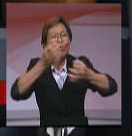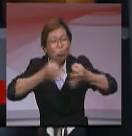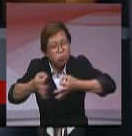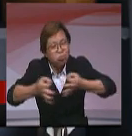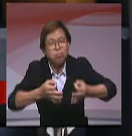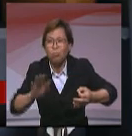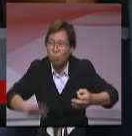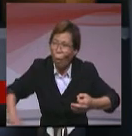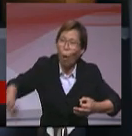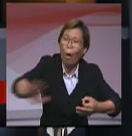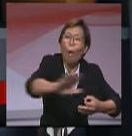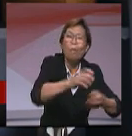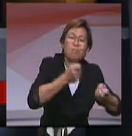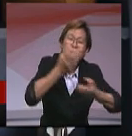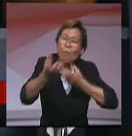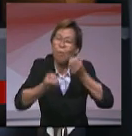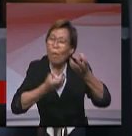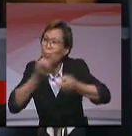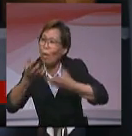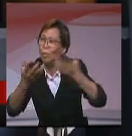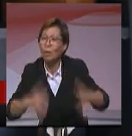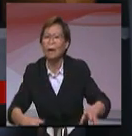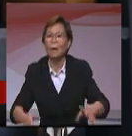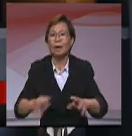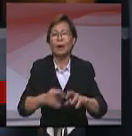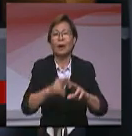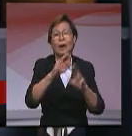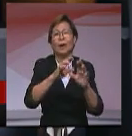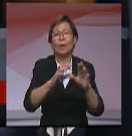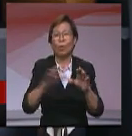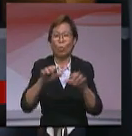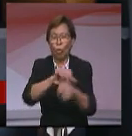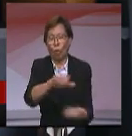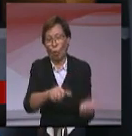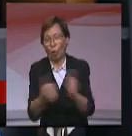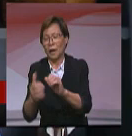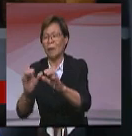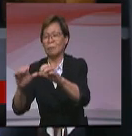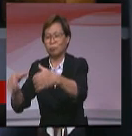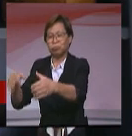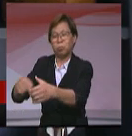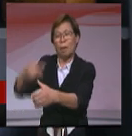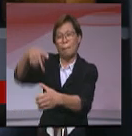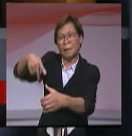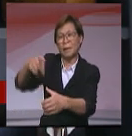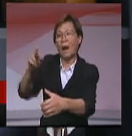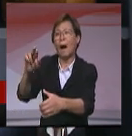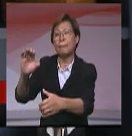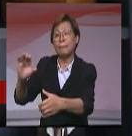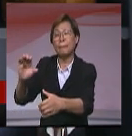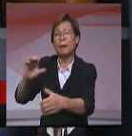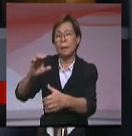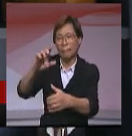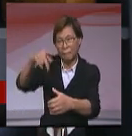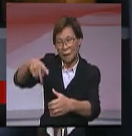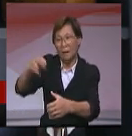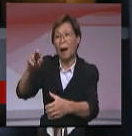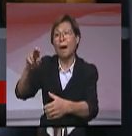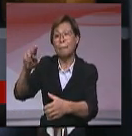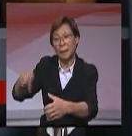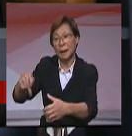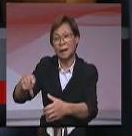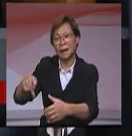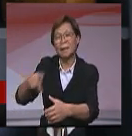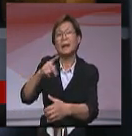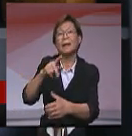oleh pasukan respon pantas ataupun PRP Kementerian Komunikasi dan Multimedia